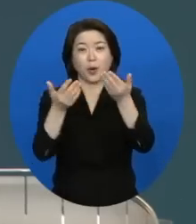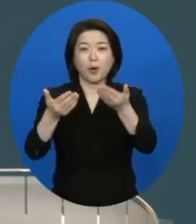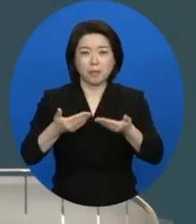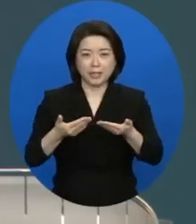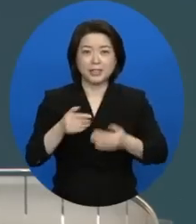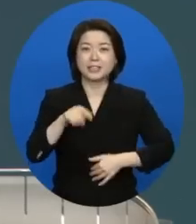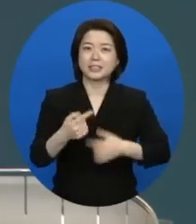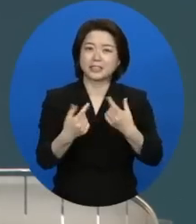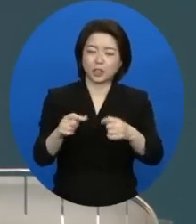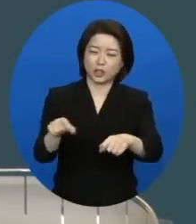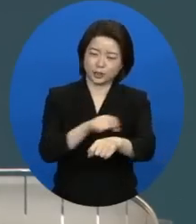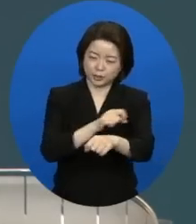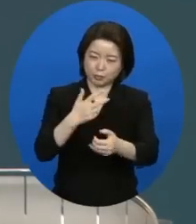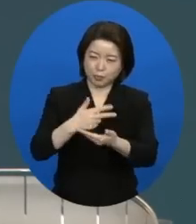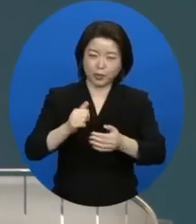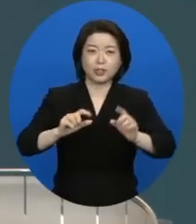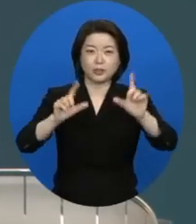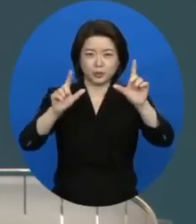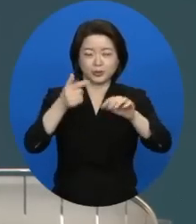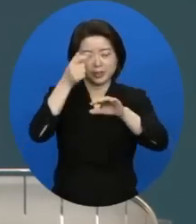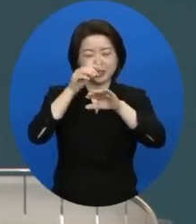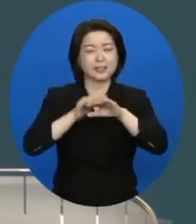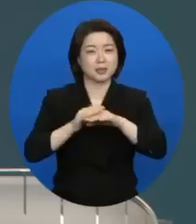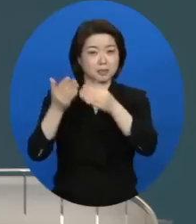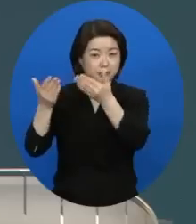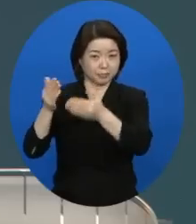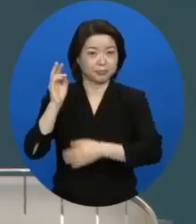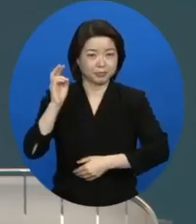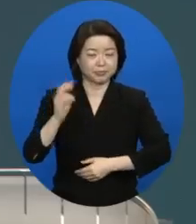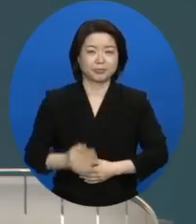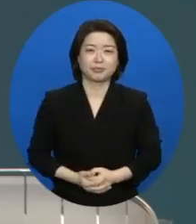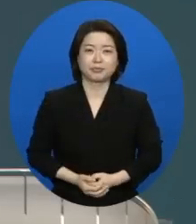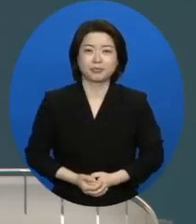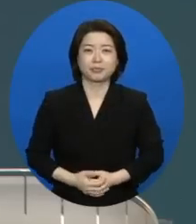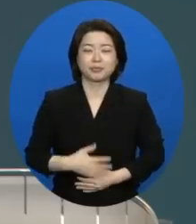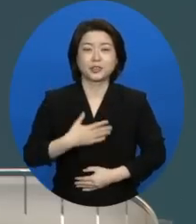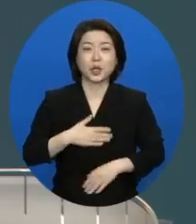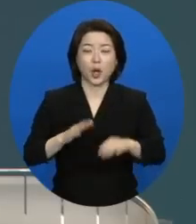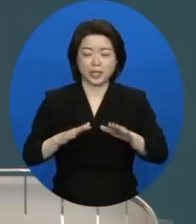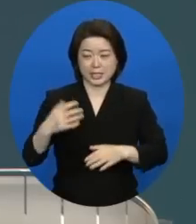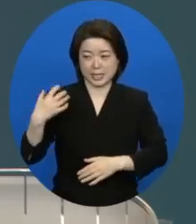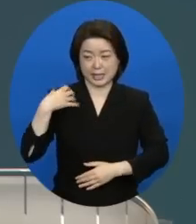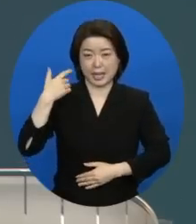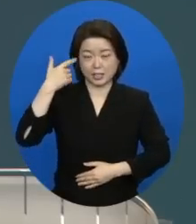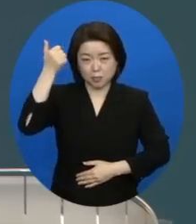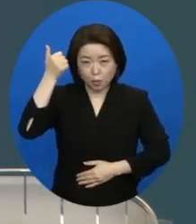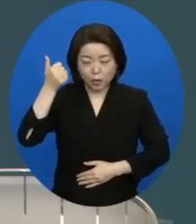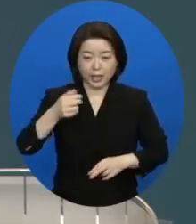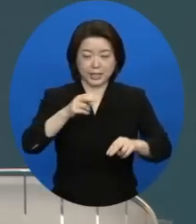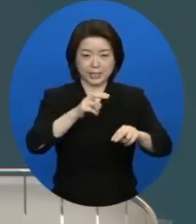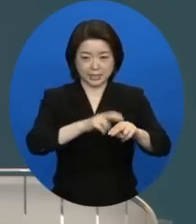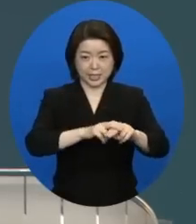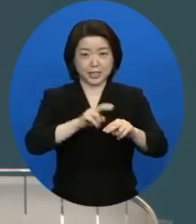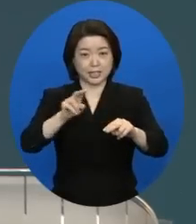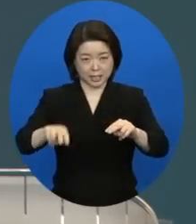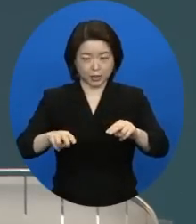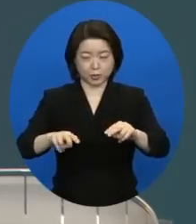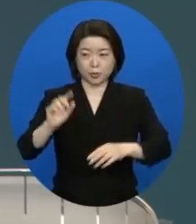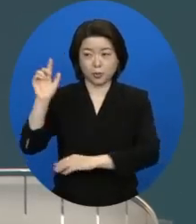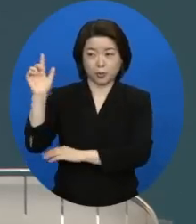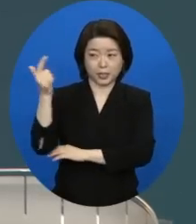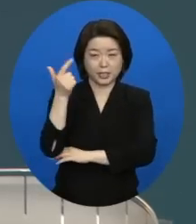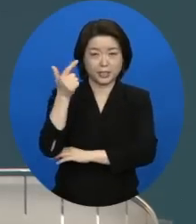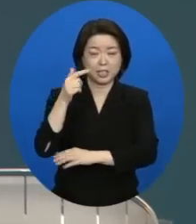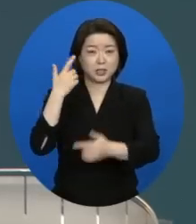그런 특별한 주일 예배입니다. 저는 이제 담임 목회직을 김다일 목사님께